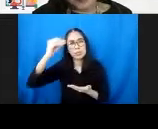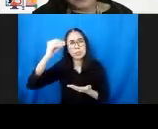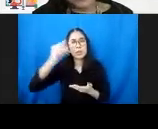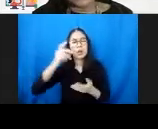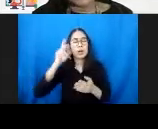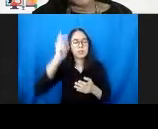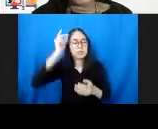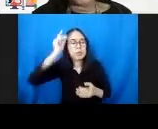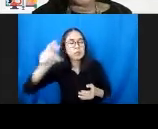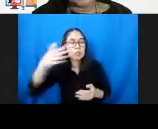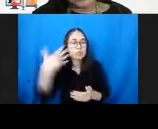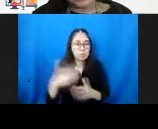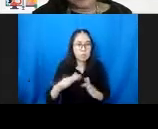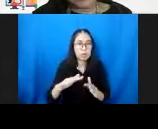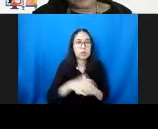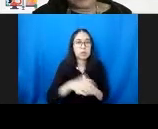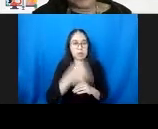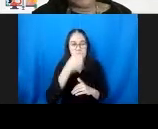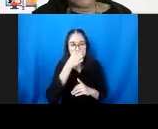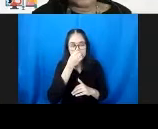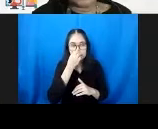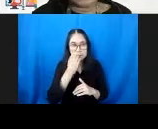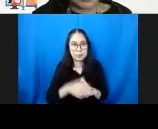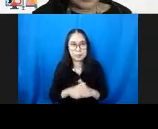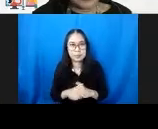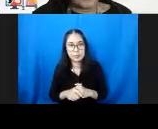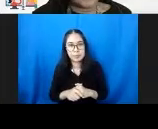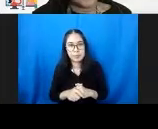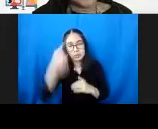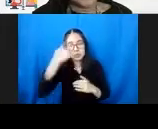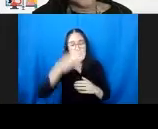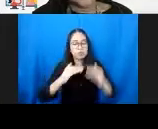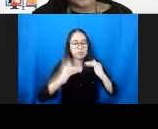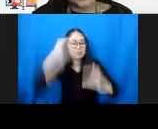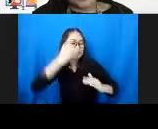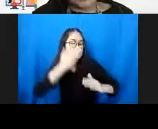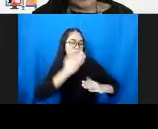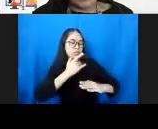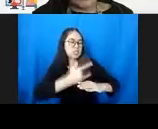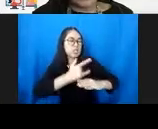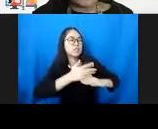merancang Stranas percepatan dan pencegahan stunting. Nah,